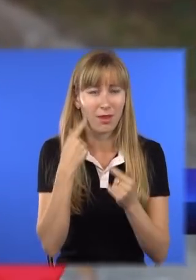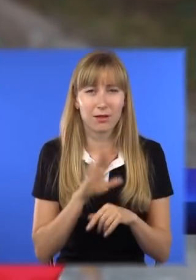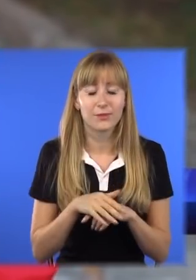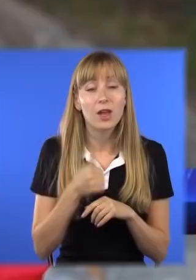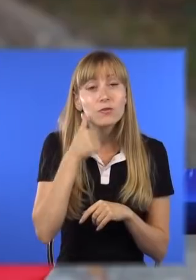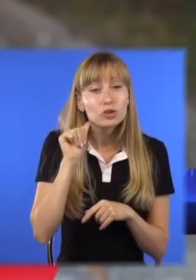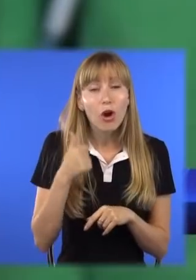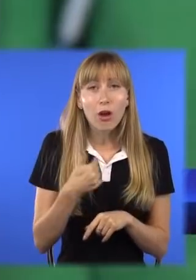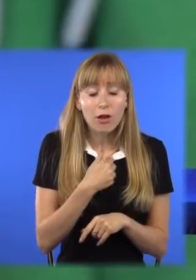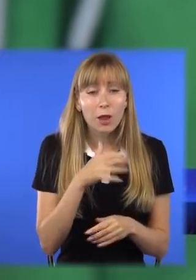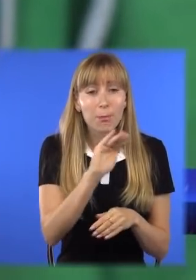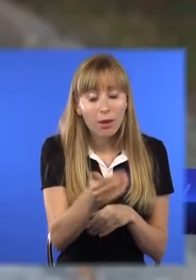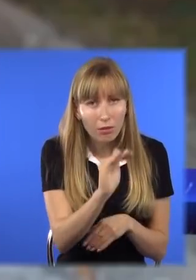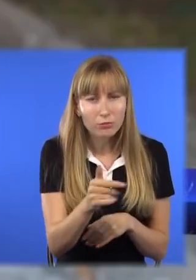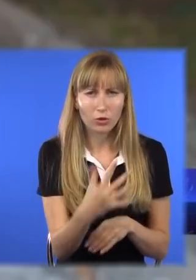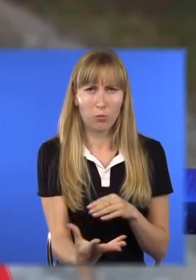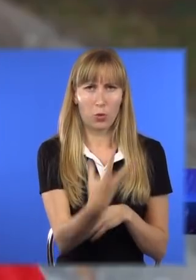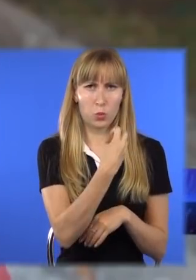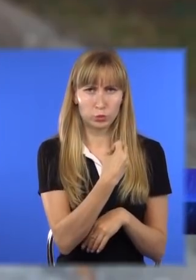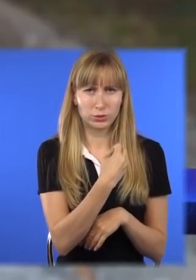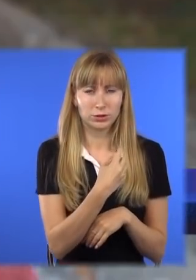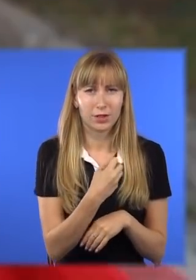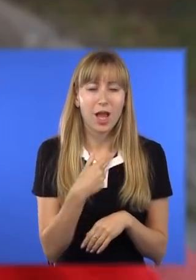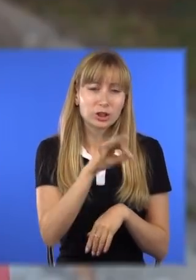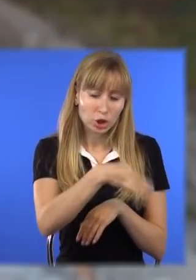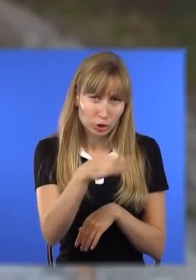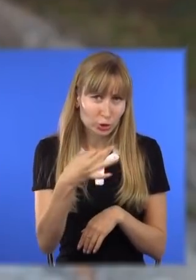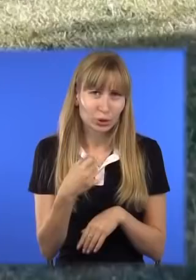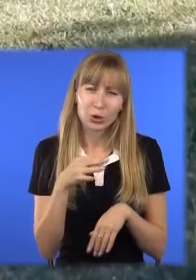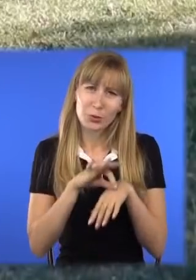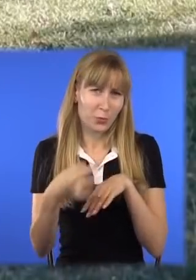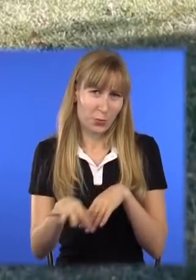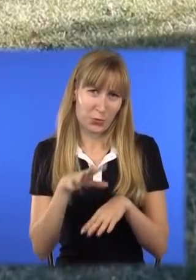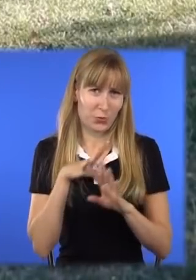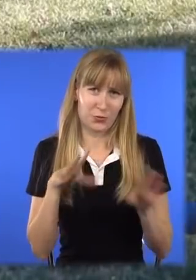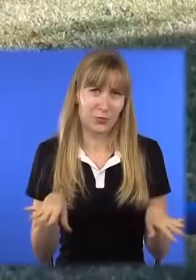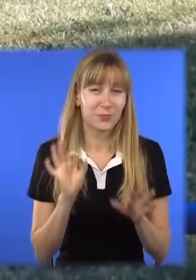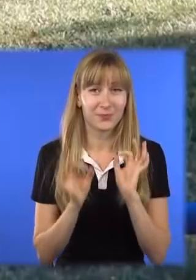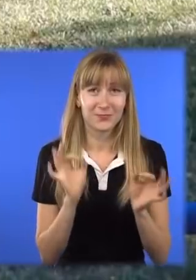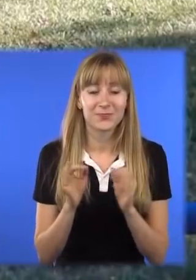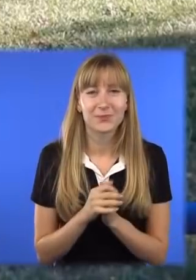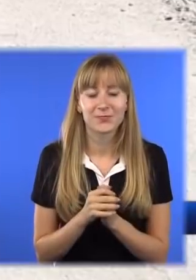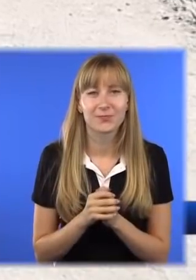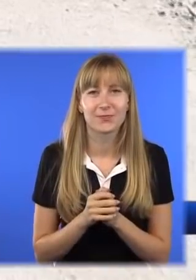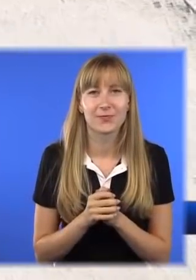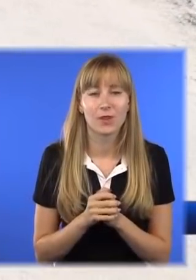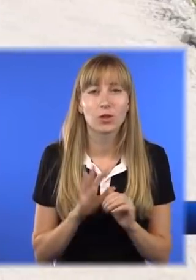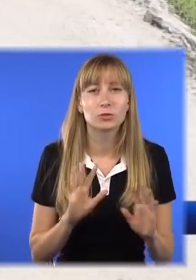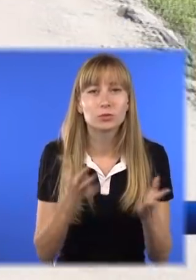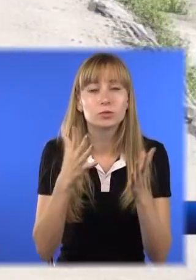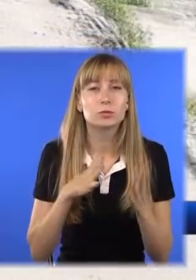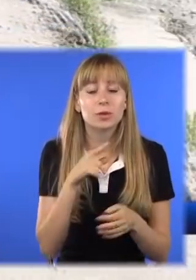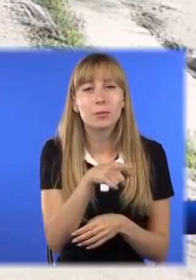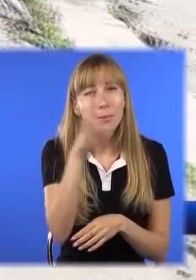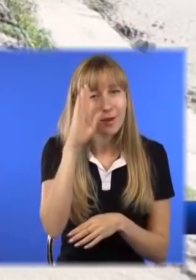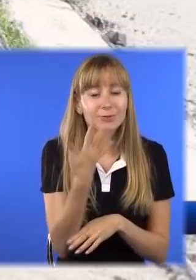а вона мене укусила. І зашили, і навіть не больно було, навіть не чувствувала. Трапилось усе під час прогулянки. Хлопчик